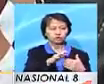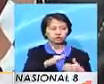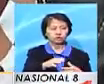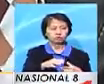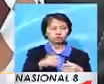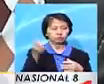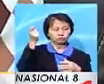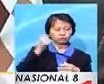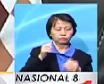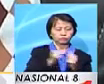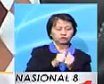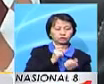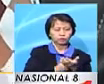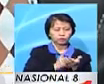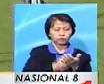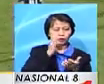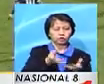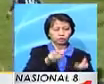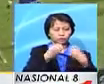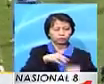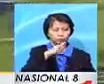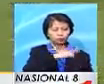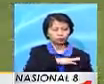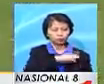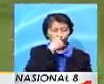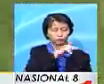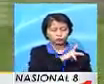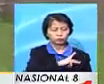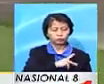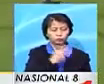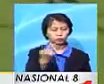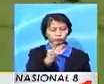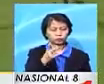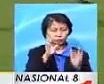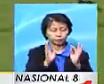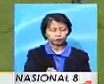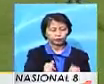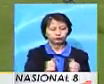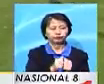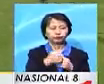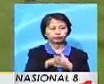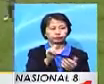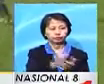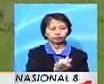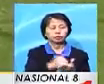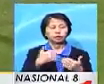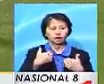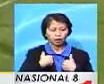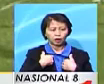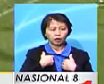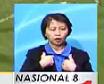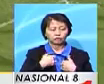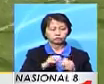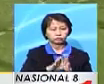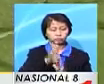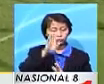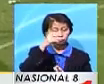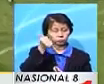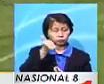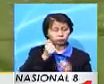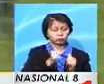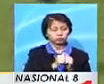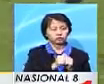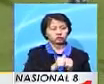selesai perundingan yang bakal memberikan keuntungan kepada kedua-dua pihak. Keutamaan selepas ini adalah prestasi yang lebih cemerlang